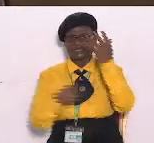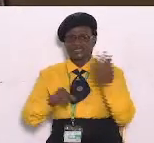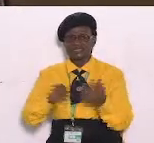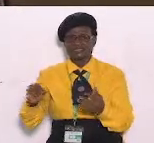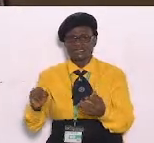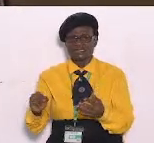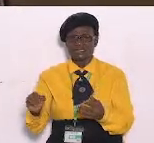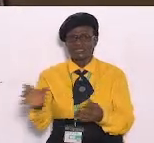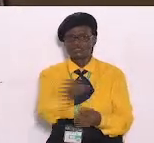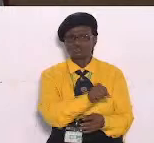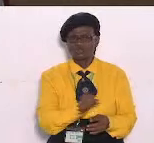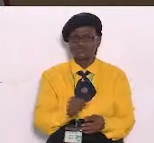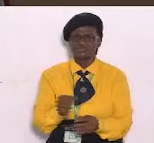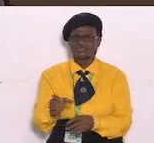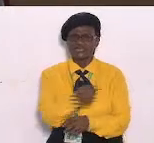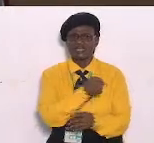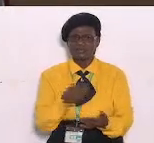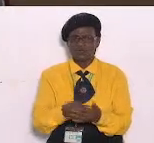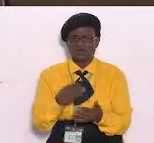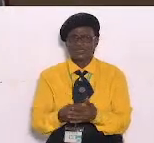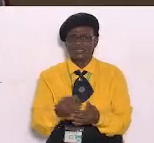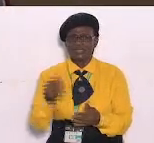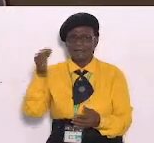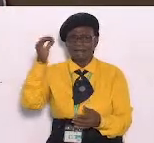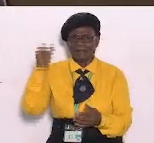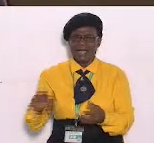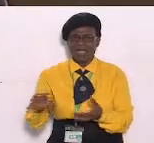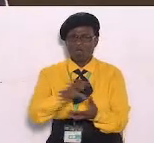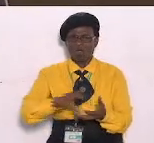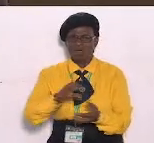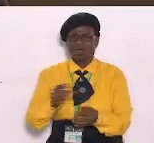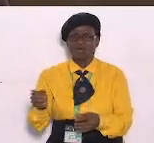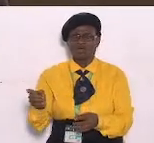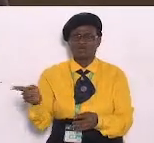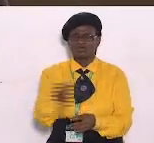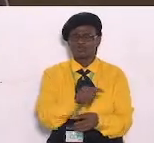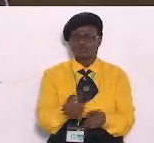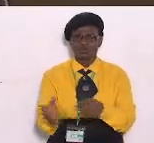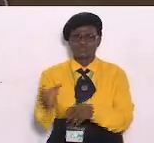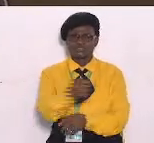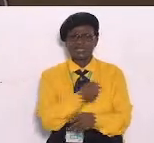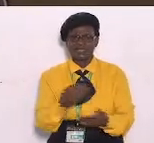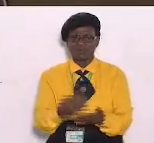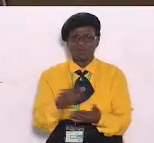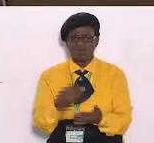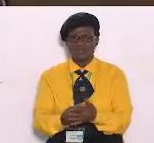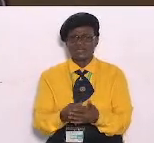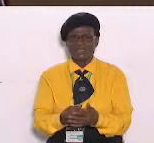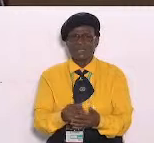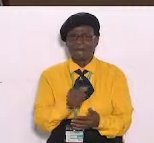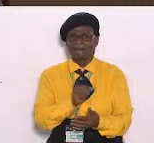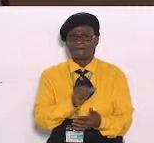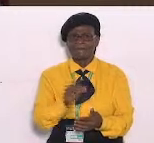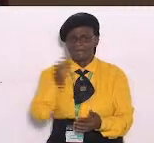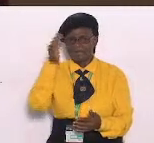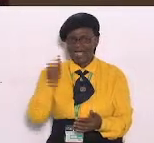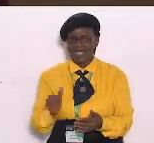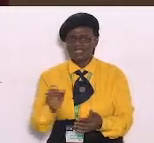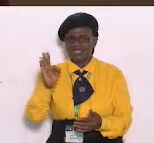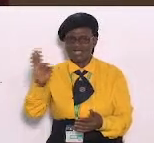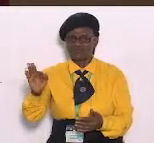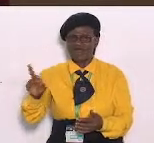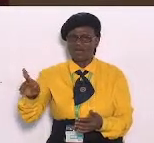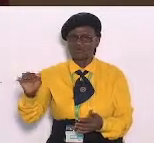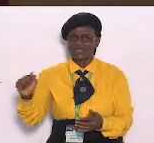en volant tu prendras l'argent par corruption par la